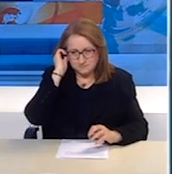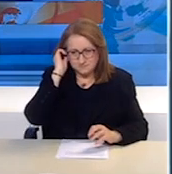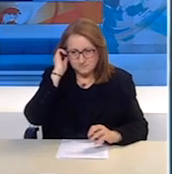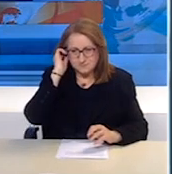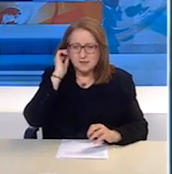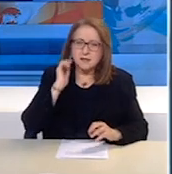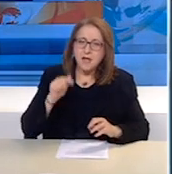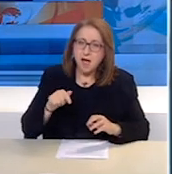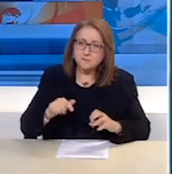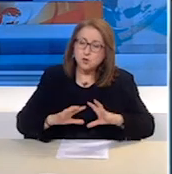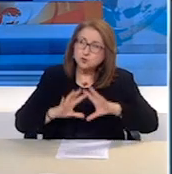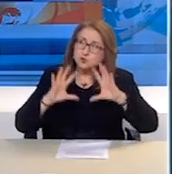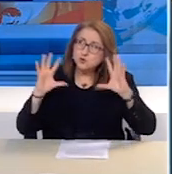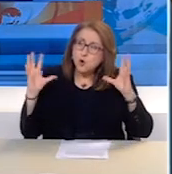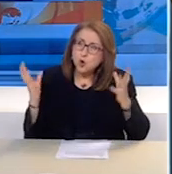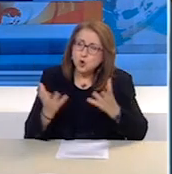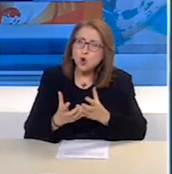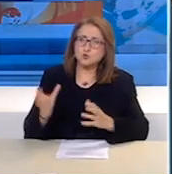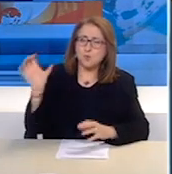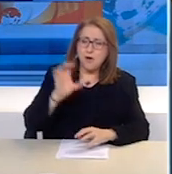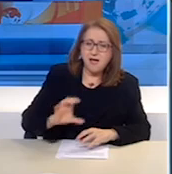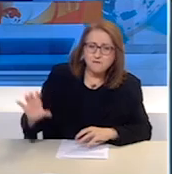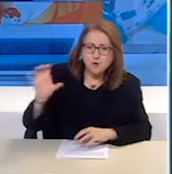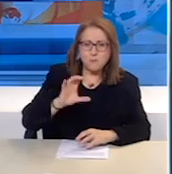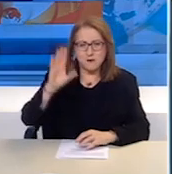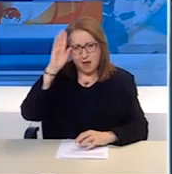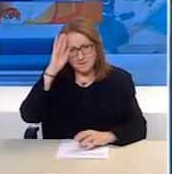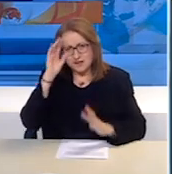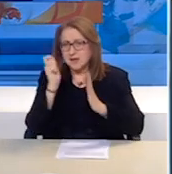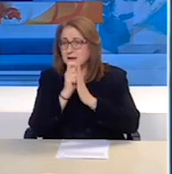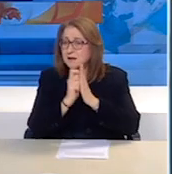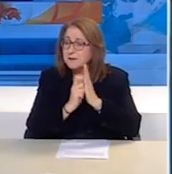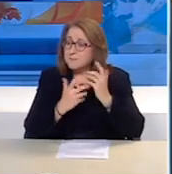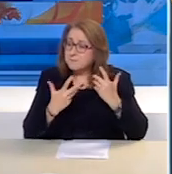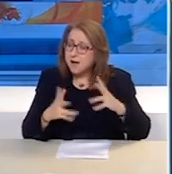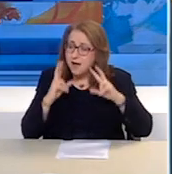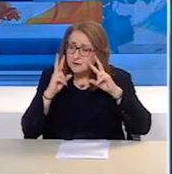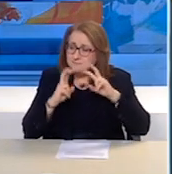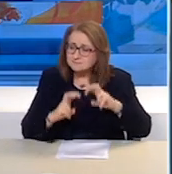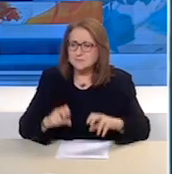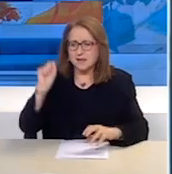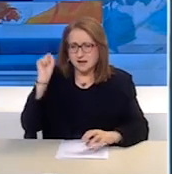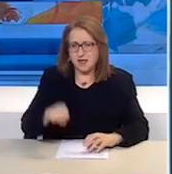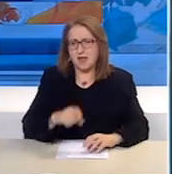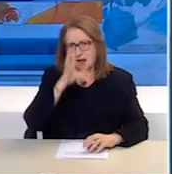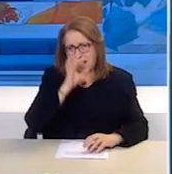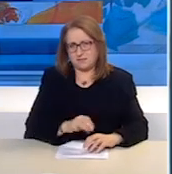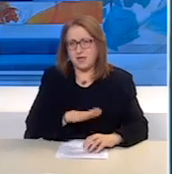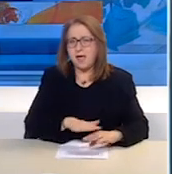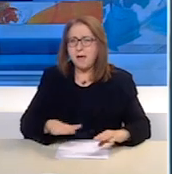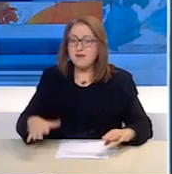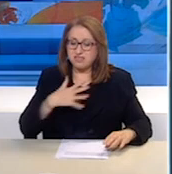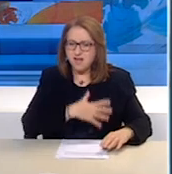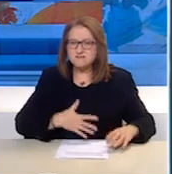όλο τον κόσμο, στην Ευρώπη, στην Αμερική, σε όλες τις περιοχές οι οποίες δημοσίευσαν δεδομένα, αυτή είναι μια σταθερή, μόνιμη εικόνα. Νομίζω η